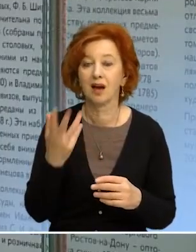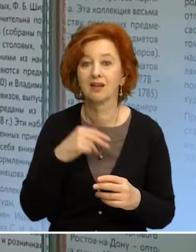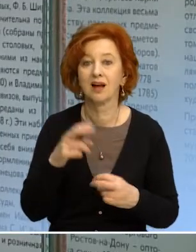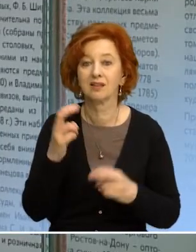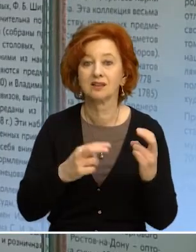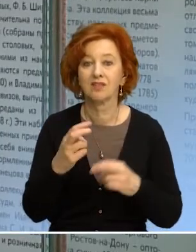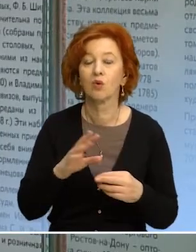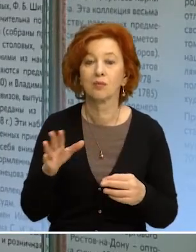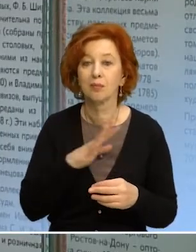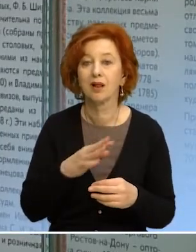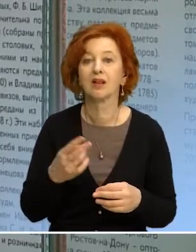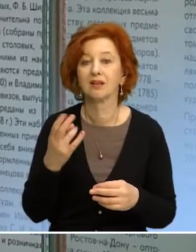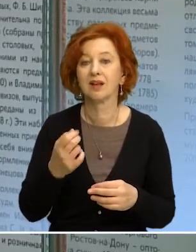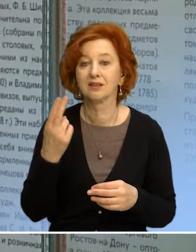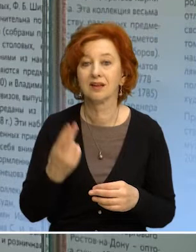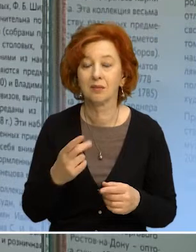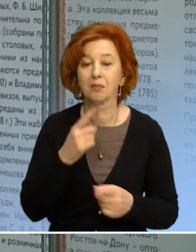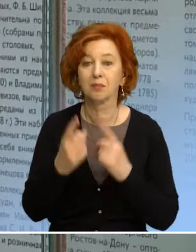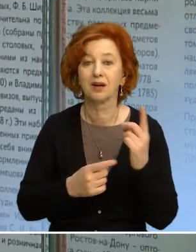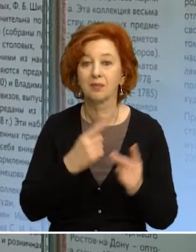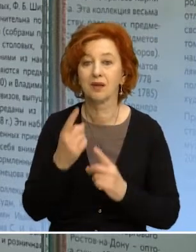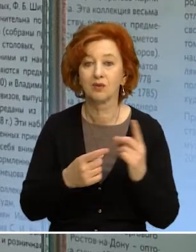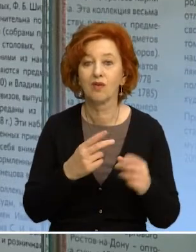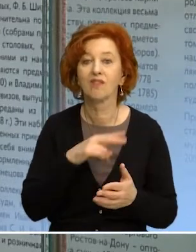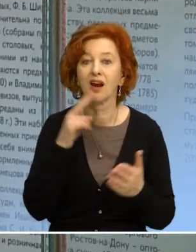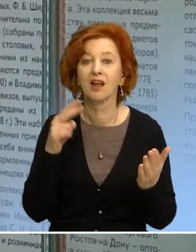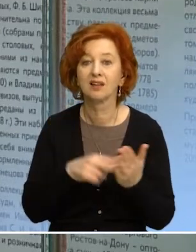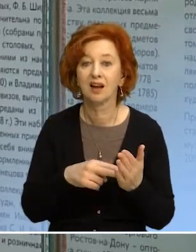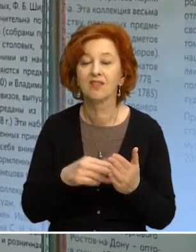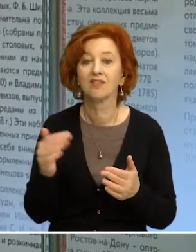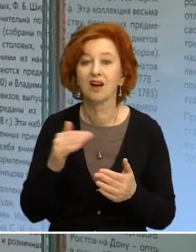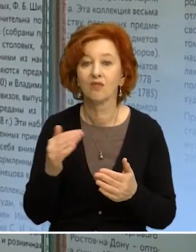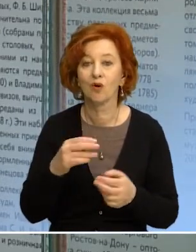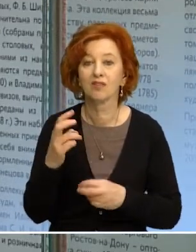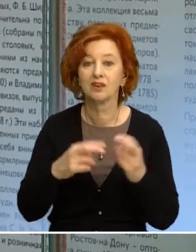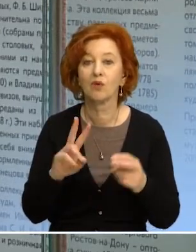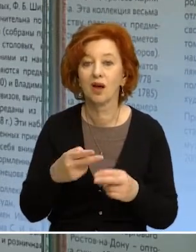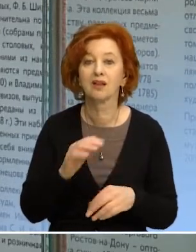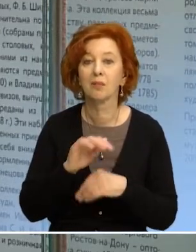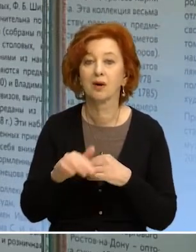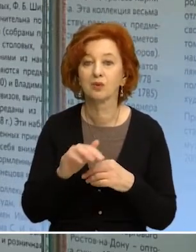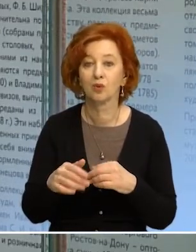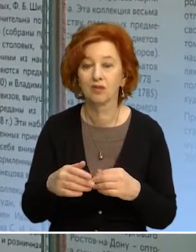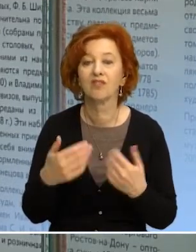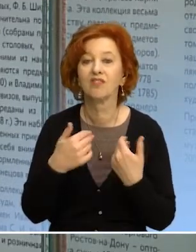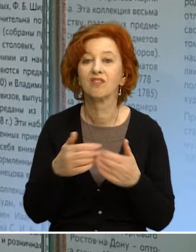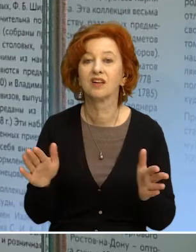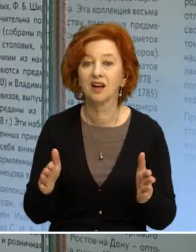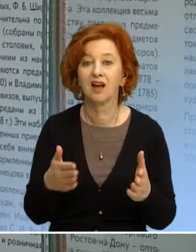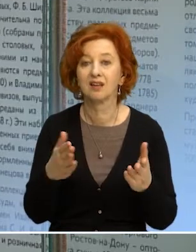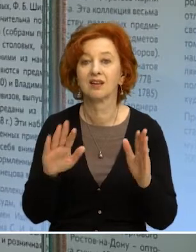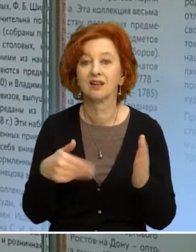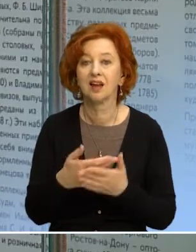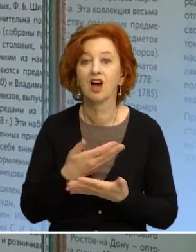завод был национализирован, был переименован в Ленинградский фарфоровый завод, эта продукция получила выход